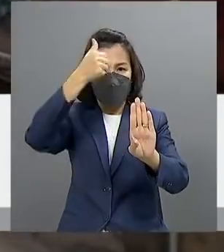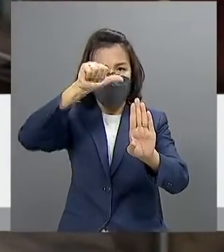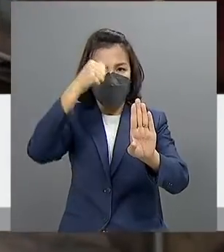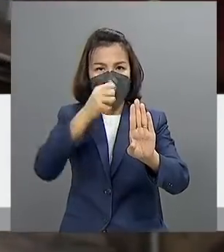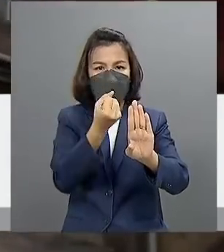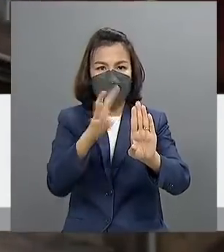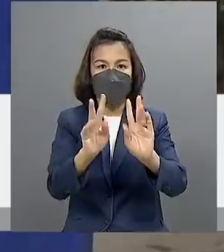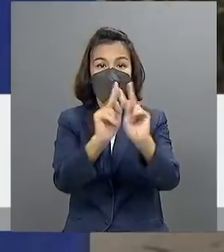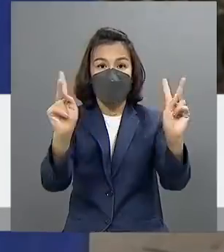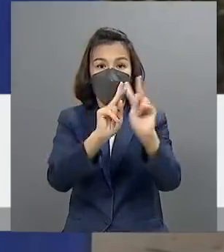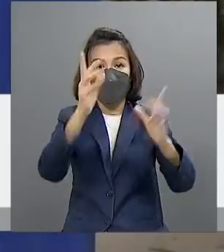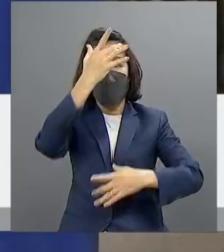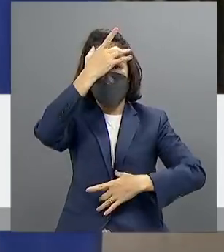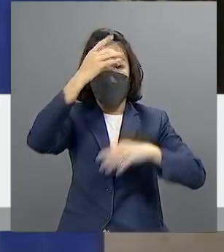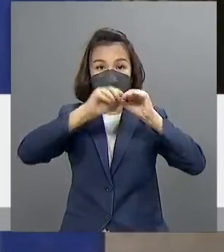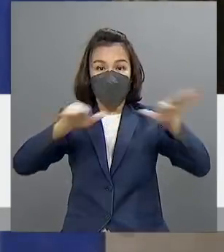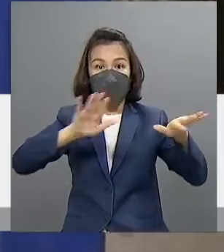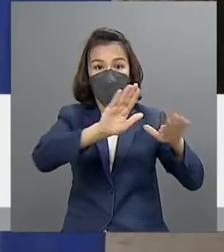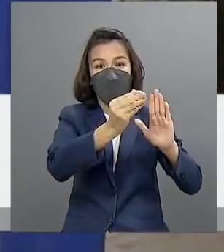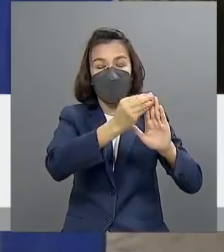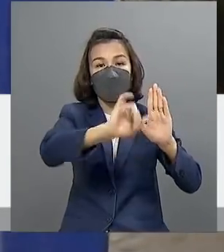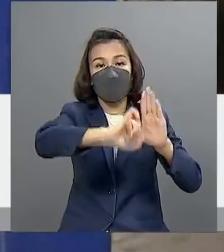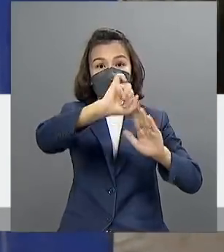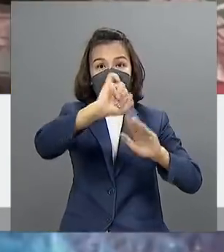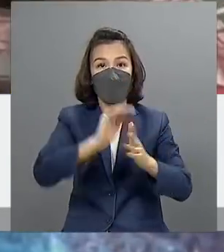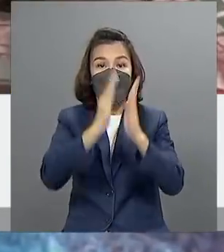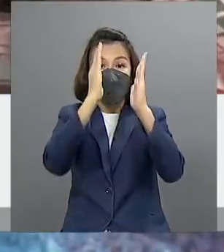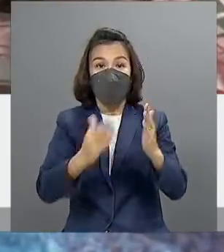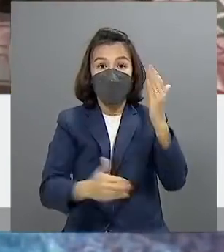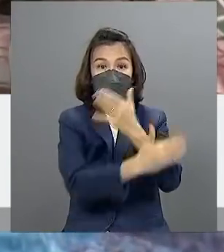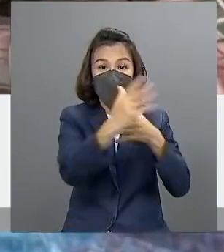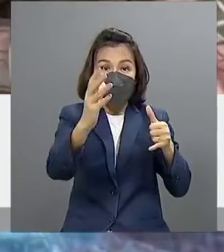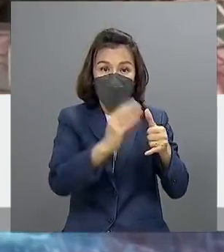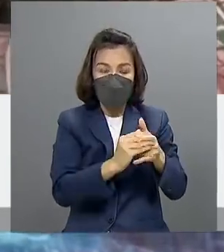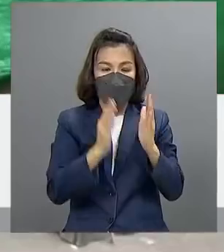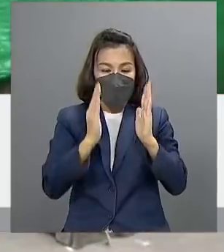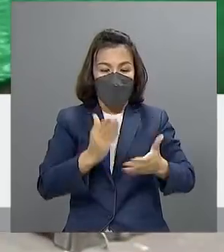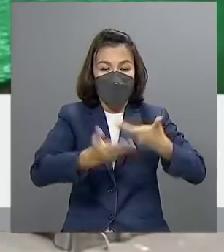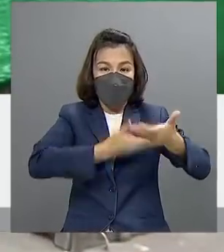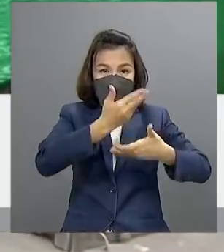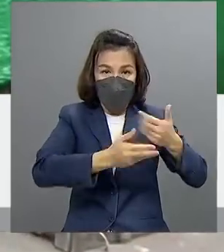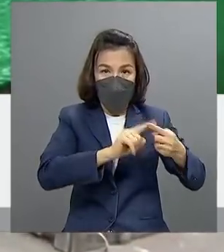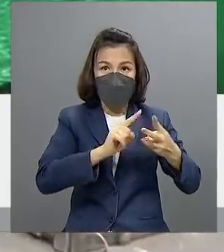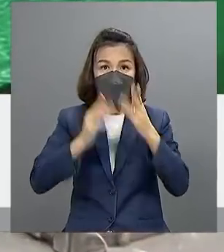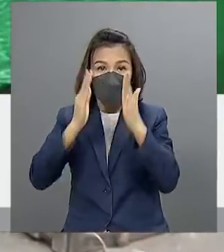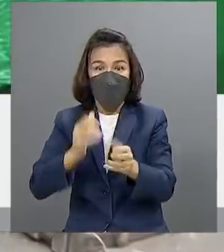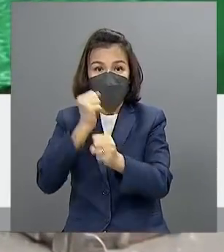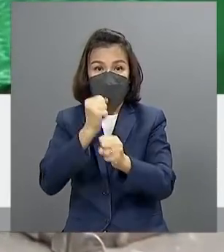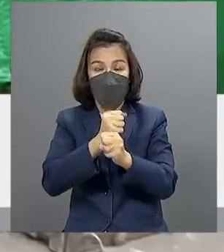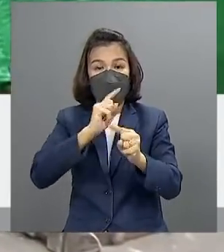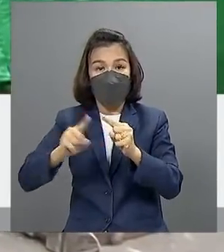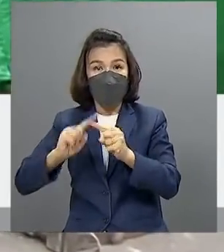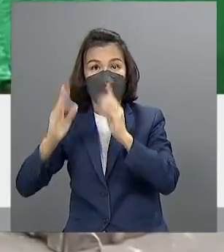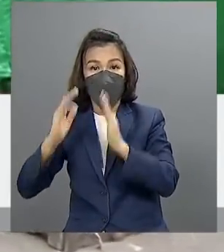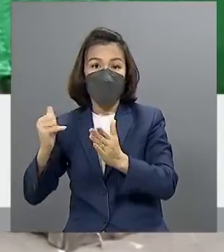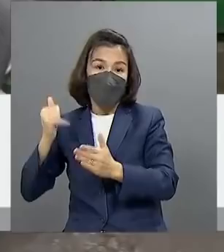โรคติดต่อจังหวัดเชียงใหม่และให้ผู้สัมผัสเสี่ยงสูงทุกคนได้กับพ่อค้าแม่ค้าและพนักงานในตลาดผู้ที่ไปจับจ่ายซื้อ